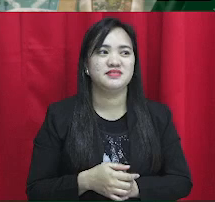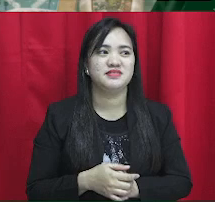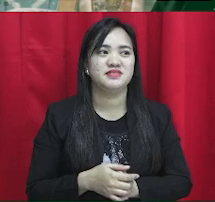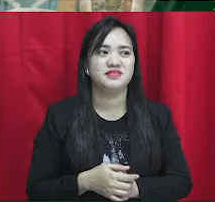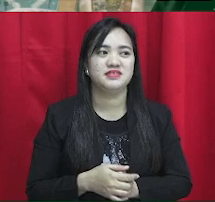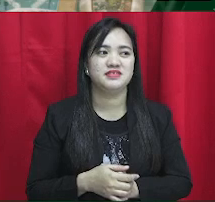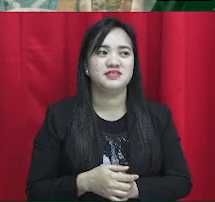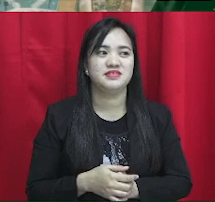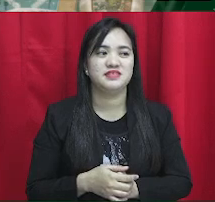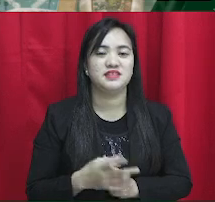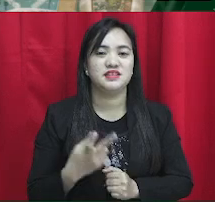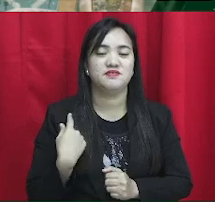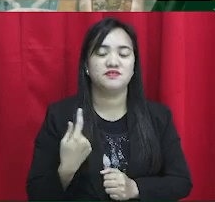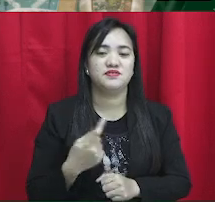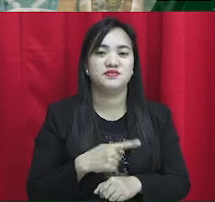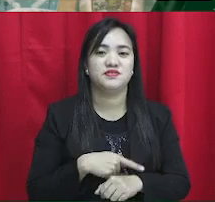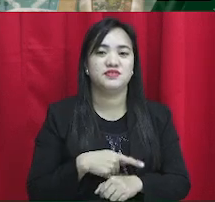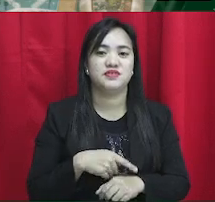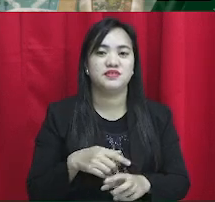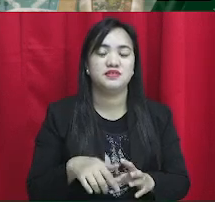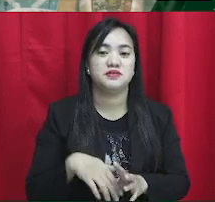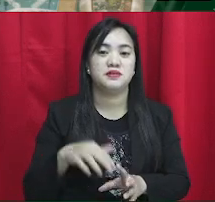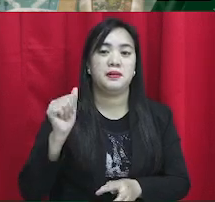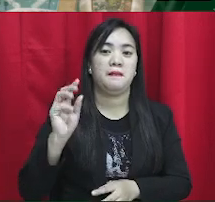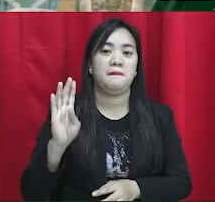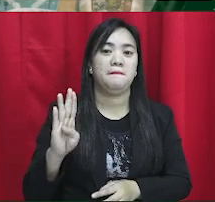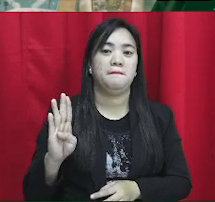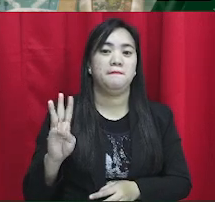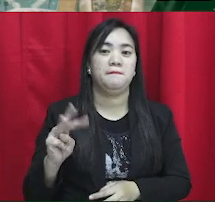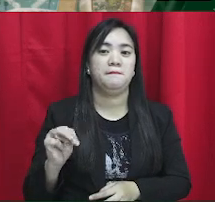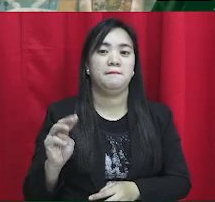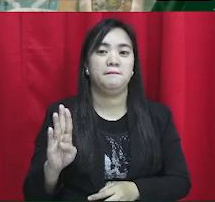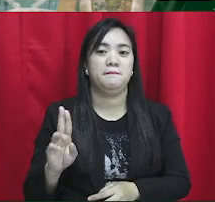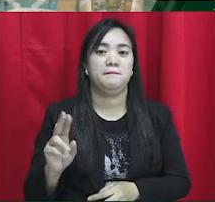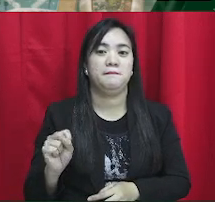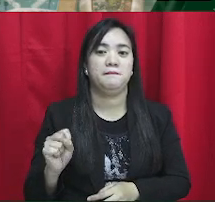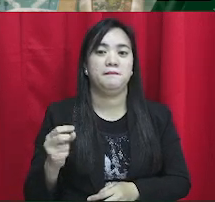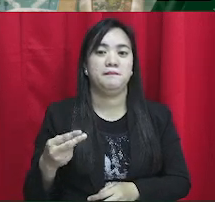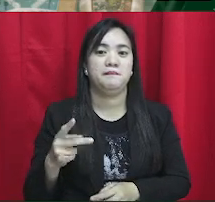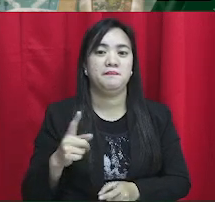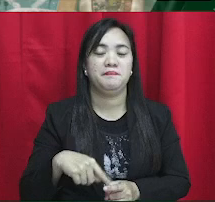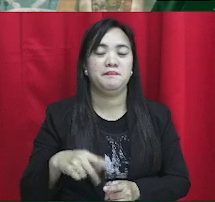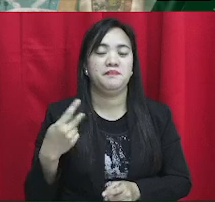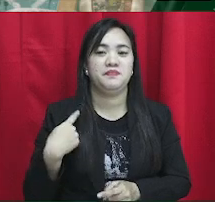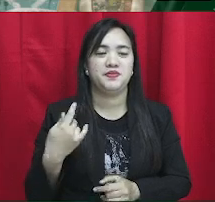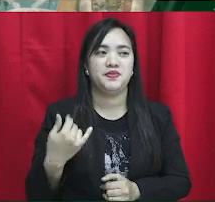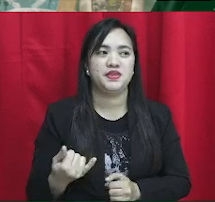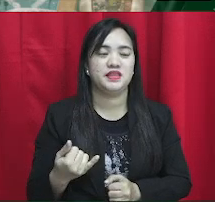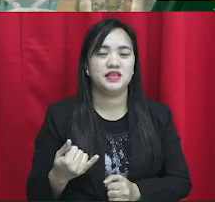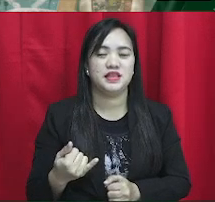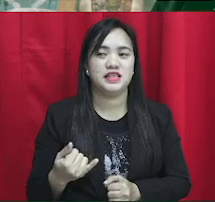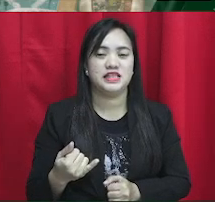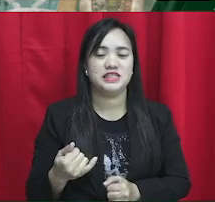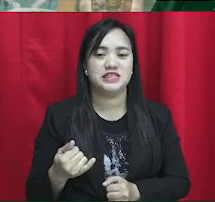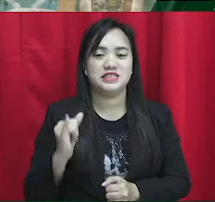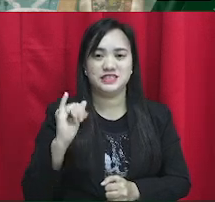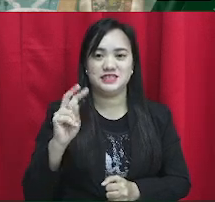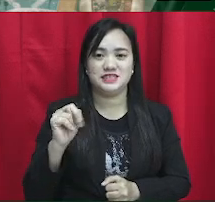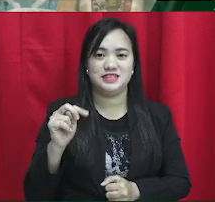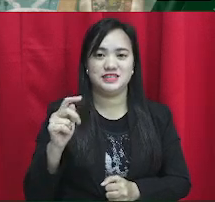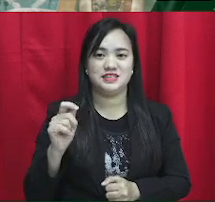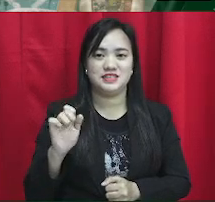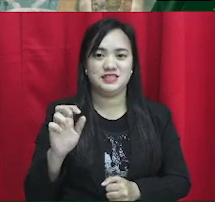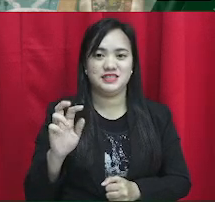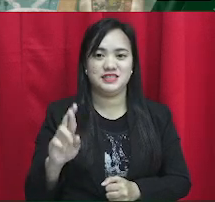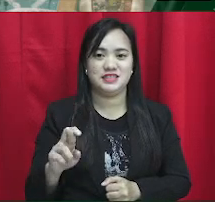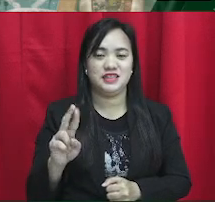portion, balik tayo sa portion natin ng pag-aabos. Yeah. Ayun. Meron tayo ngayong interview. Surprise. Yeah,